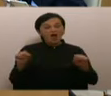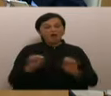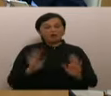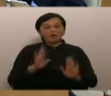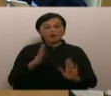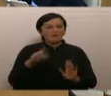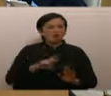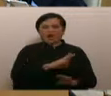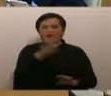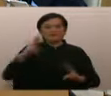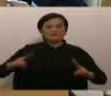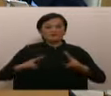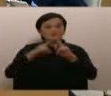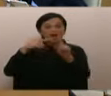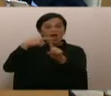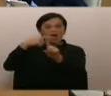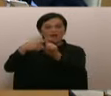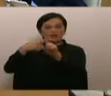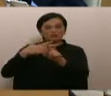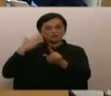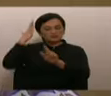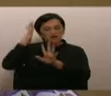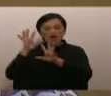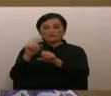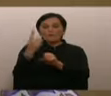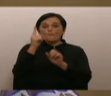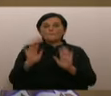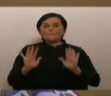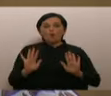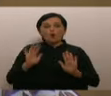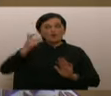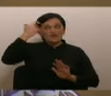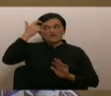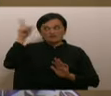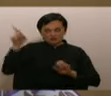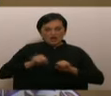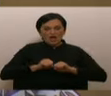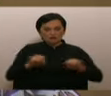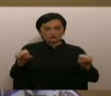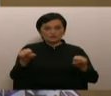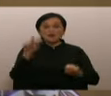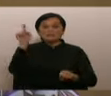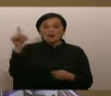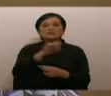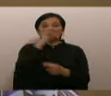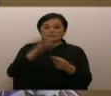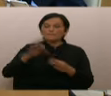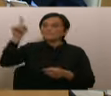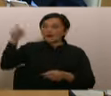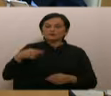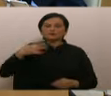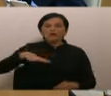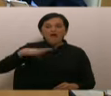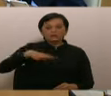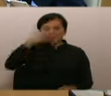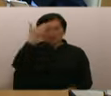ისტორიაში ეკლესიაზე თავდასხმა. ეს გაბედა მხოლოდ ბიძინა ივანიშვილმა და ამაზე მას პასუხს მოთხოვს ქართველი